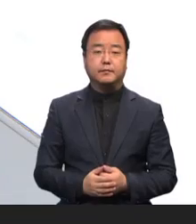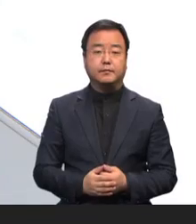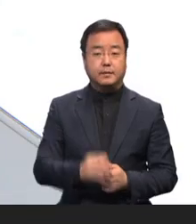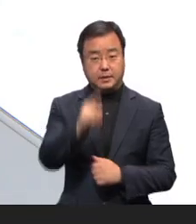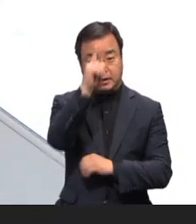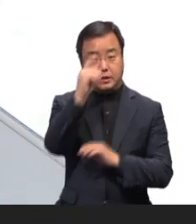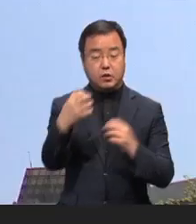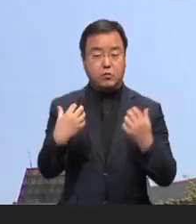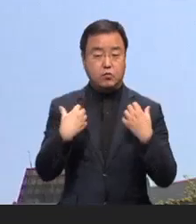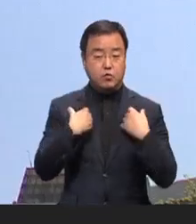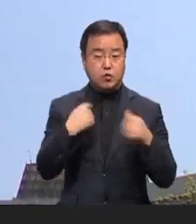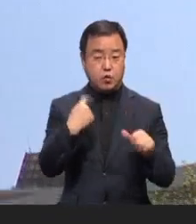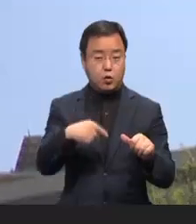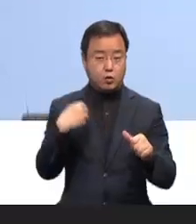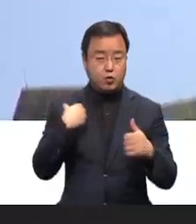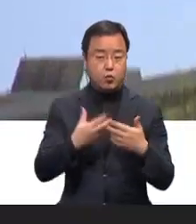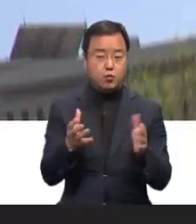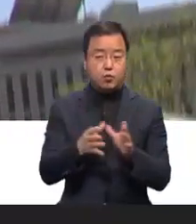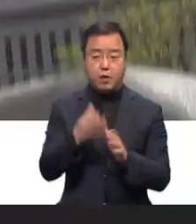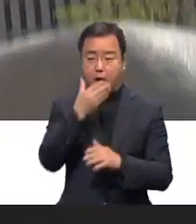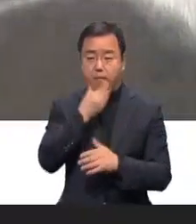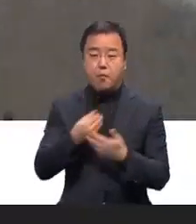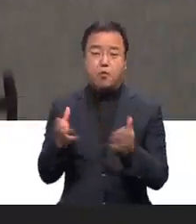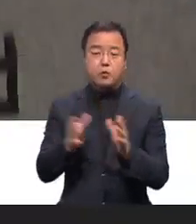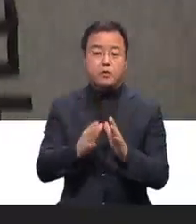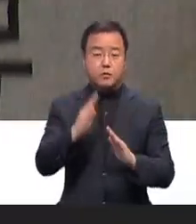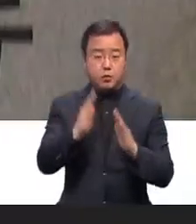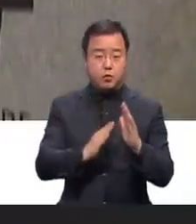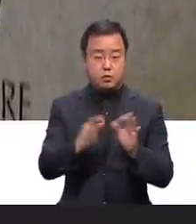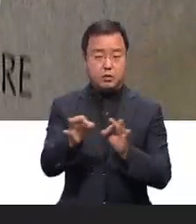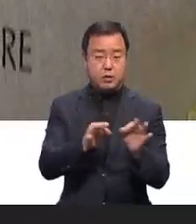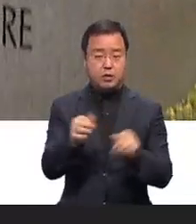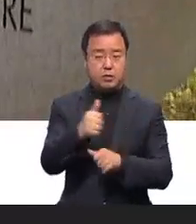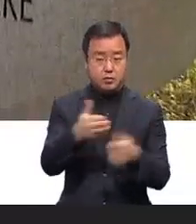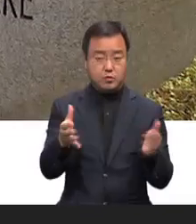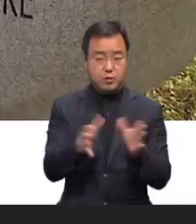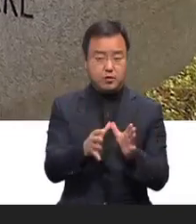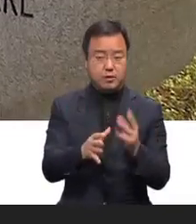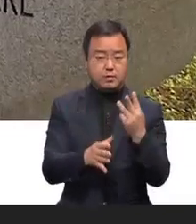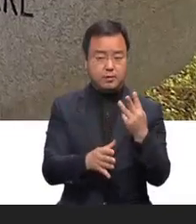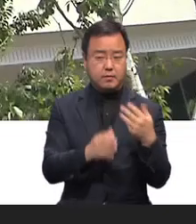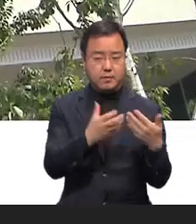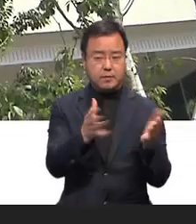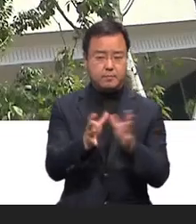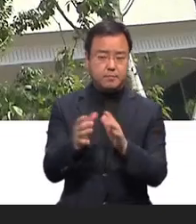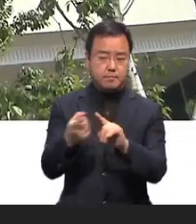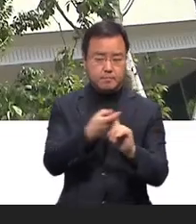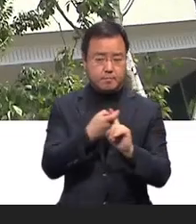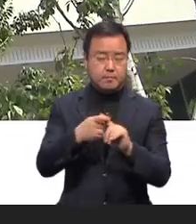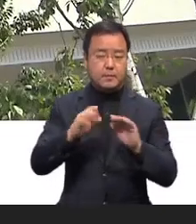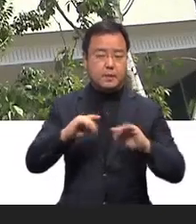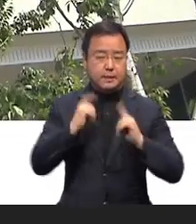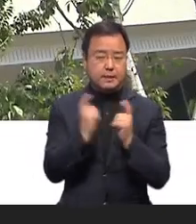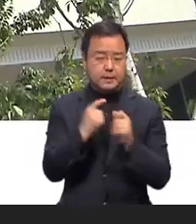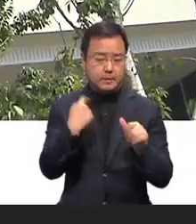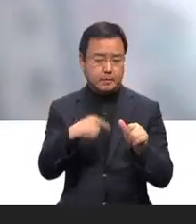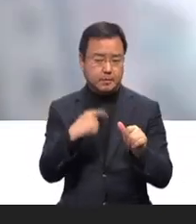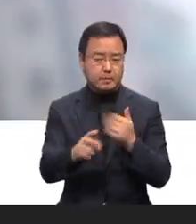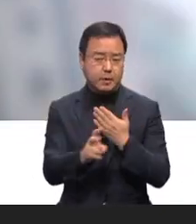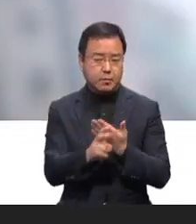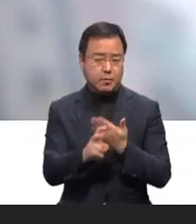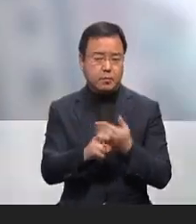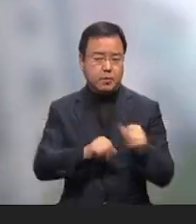정부가 교육부와 복지부 공정이 등 관계부처 합동으로 이달 말부터 사교육 불법행위 단속 하기로 했습니다